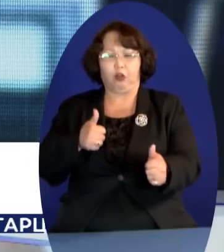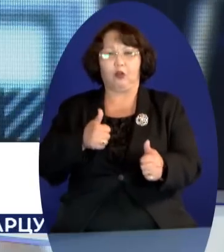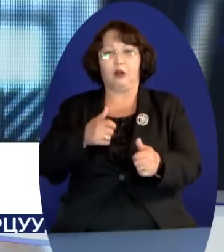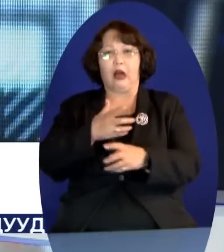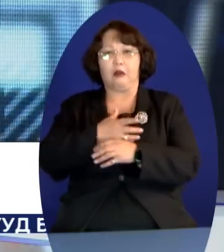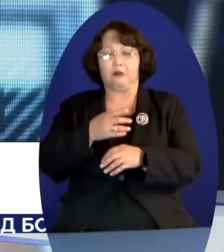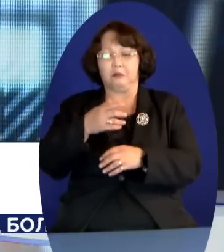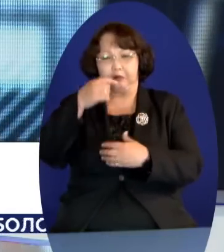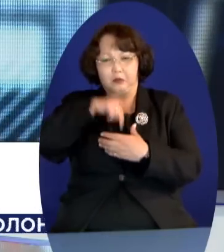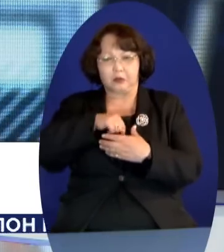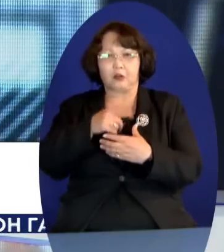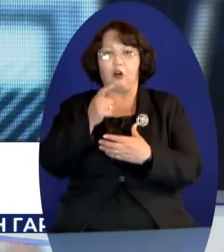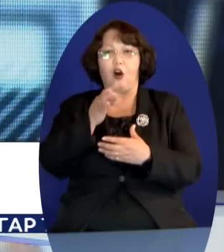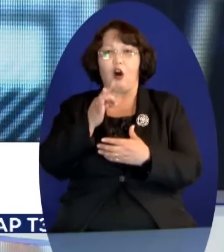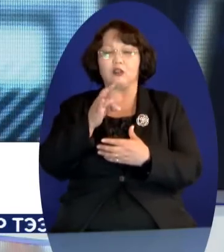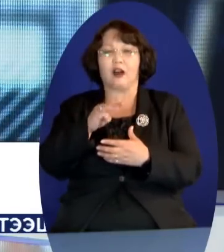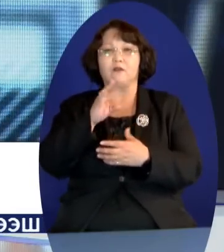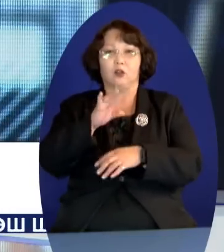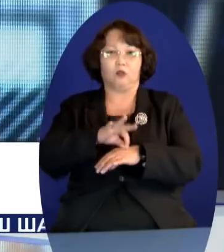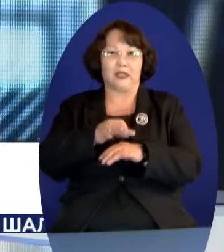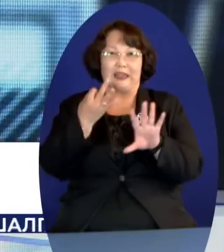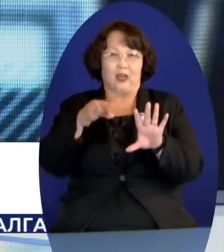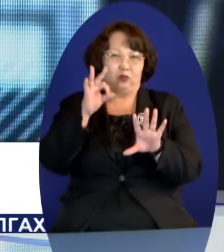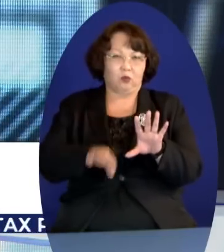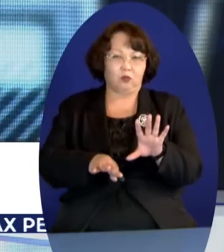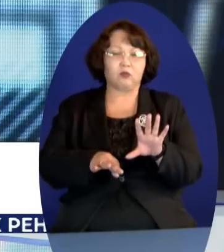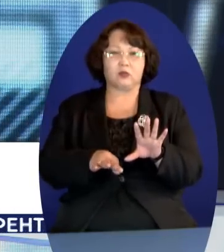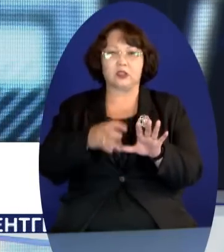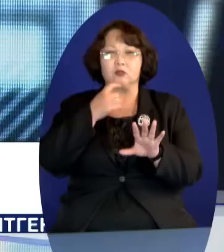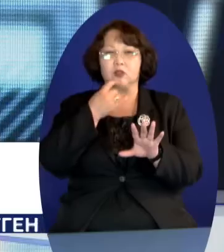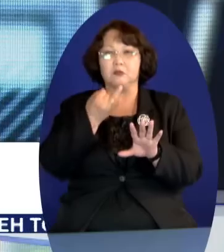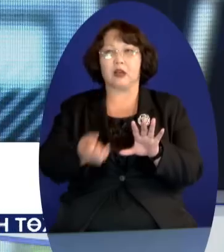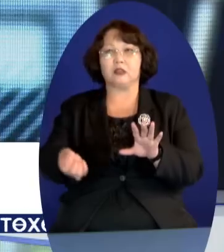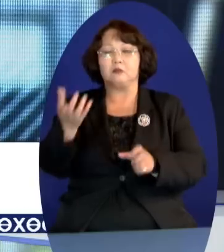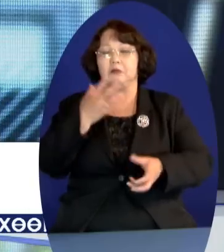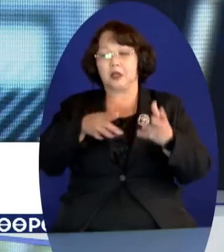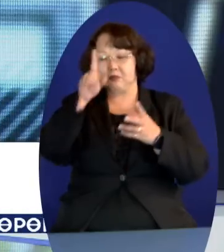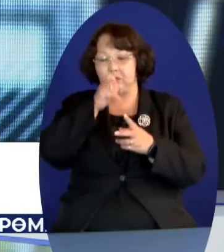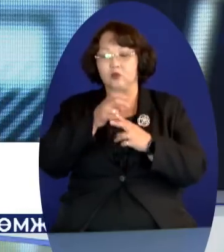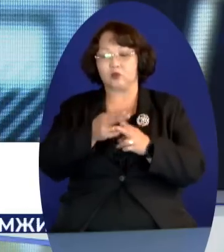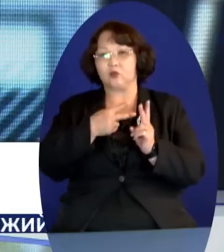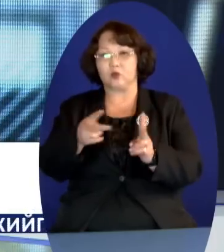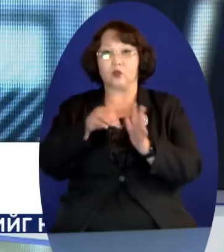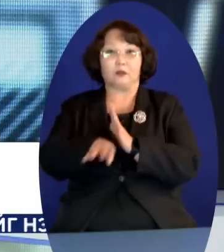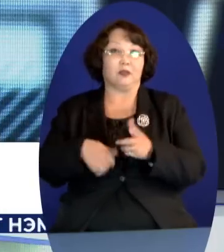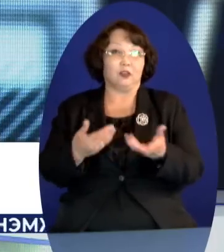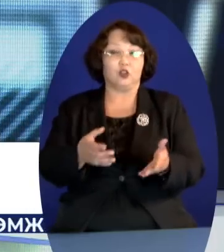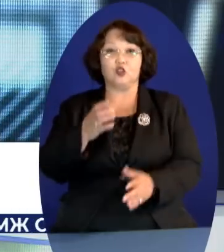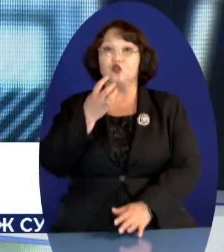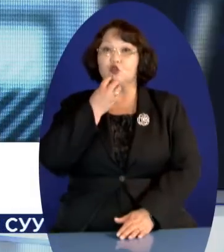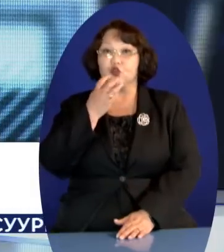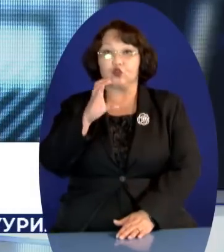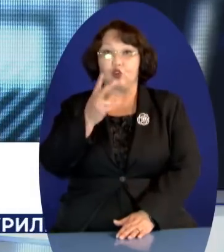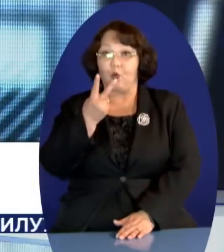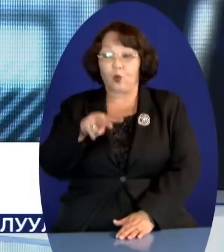80 орчим хувь нь хорт хавдрын өвчлөл байна. Тиймээс иргэдийн эрүүл мэндийн тусламж үйлчилгээг хүртээмжтэй хүргэх зорилгоор Сөүл Асаа аймаг үн